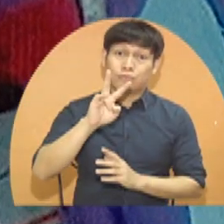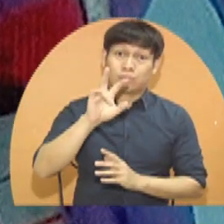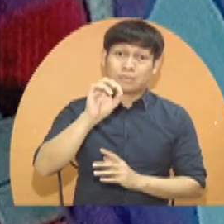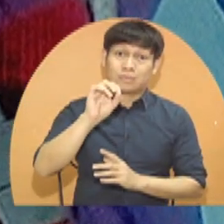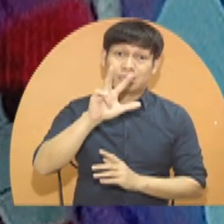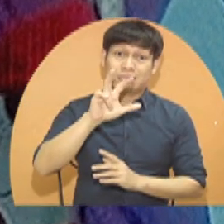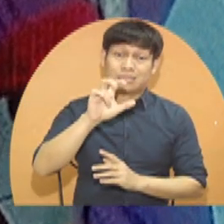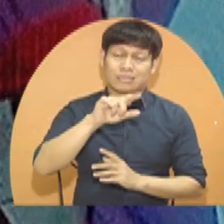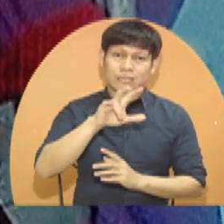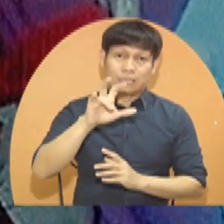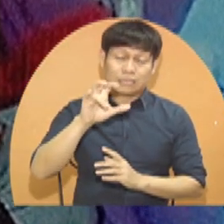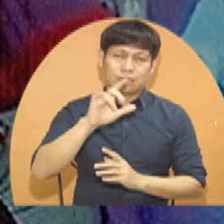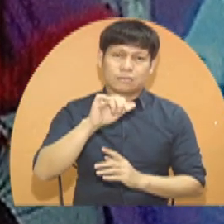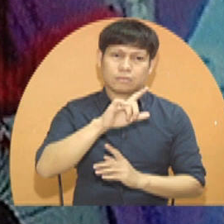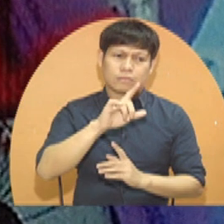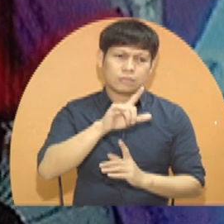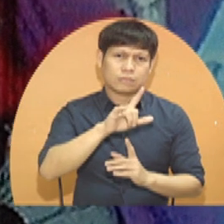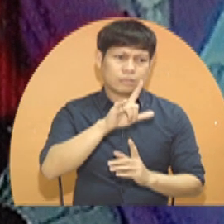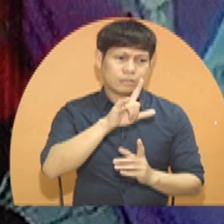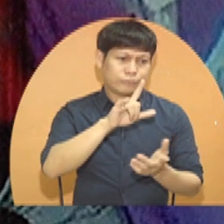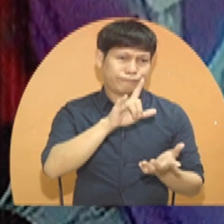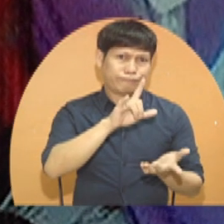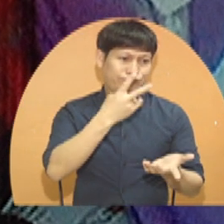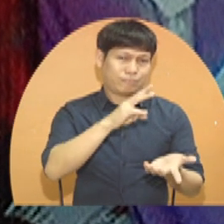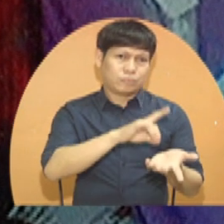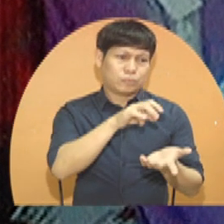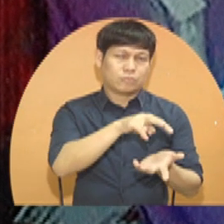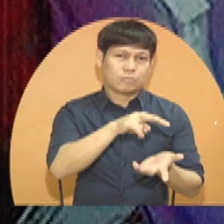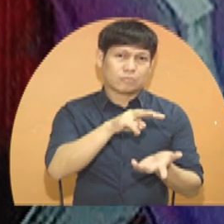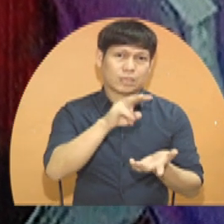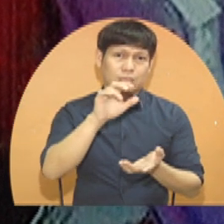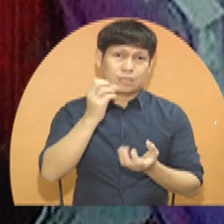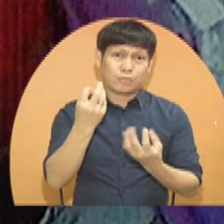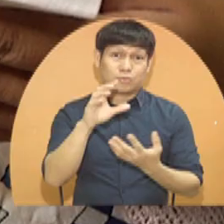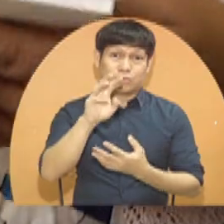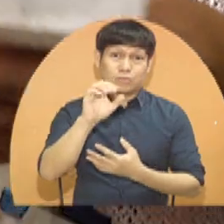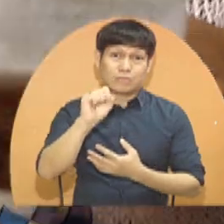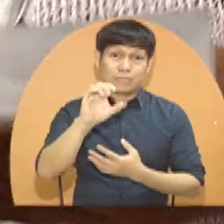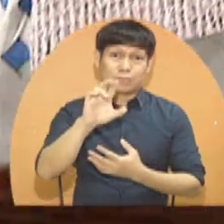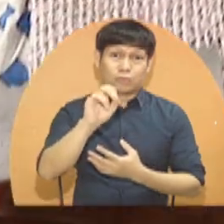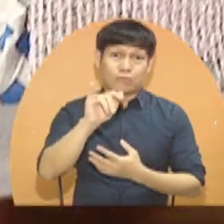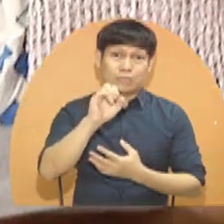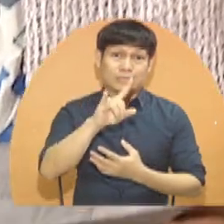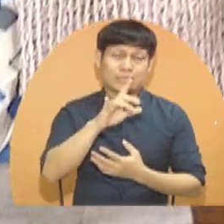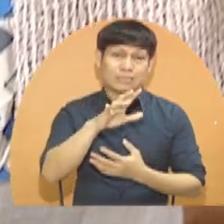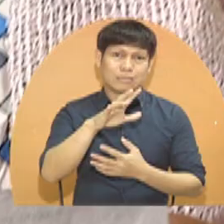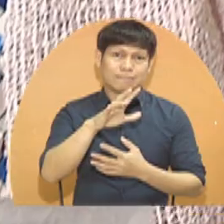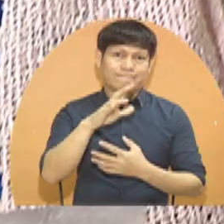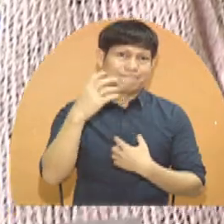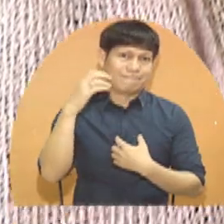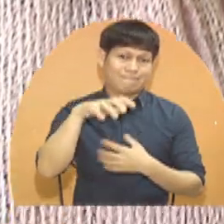Taong 2013 nang ma-diagnose si Leilani Burcia na mayroong multiple sclerosis. Ito ay pamamaga